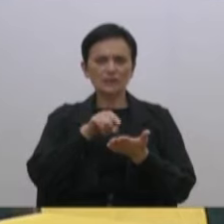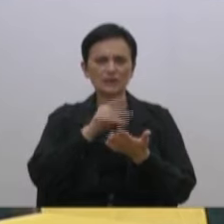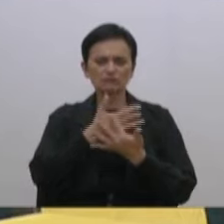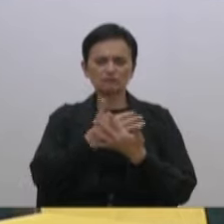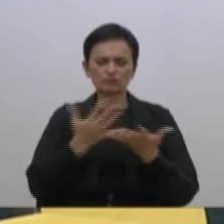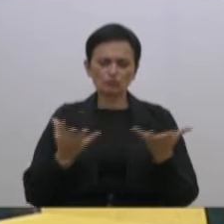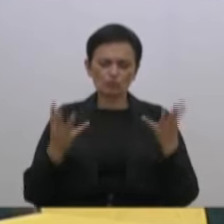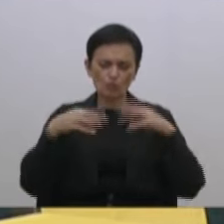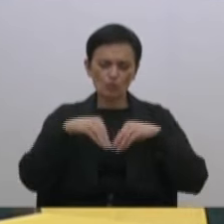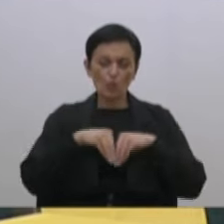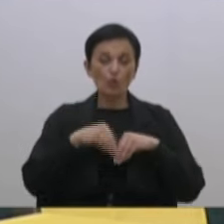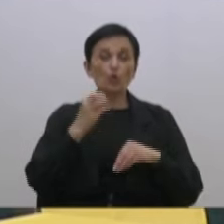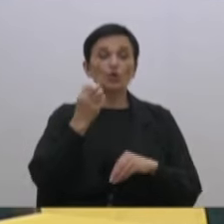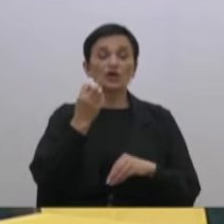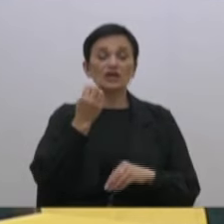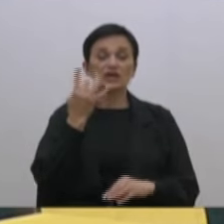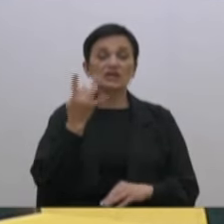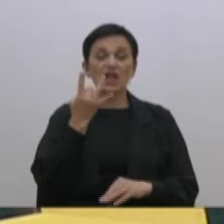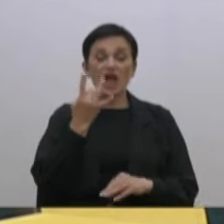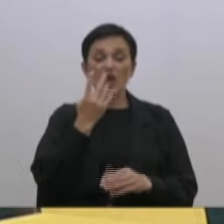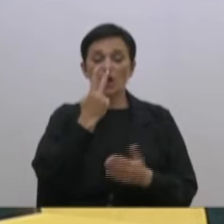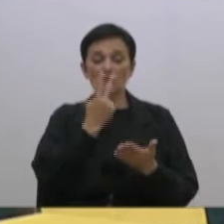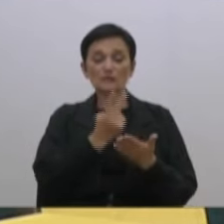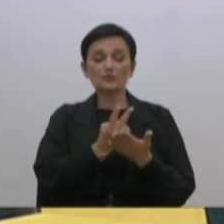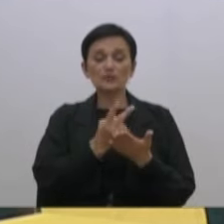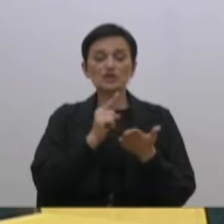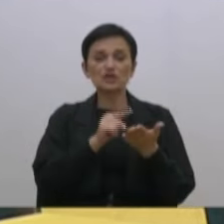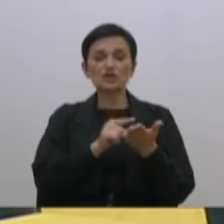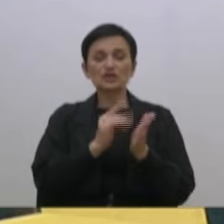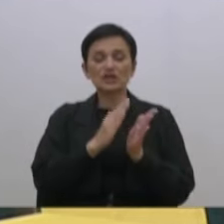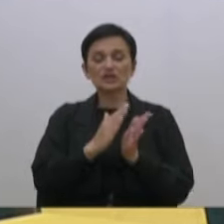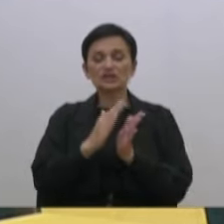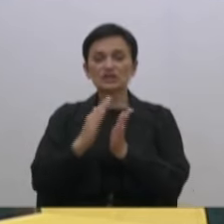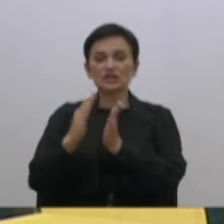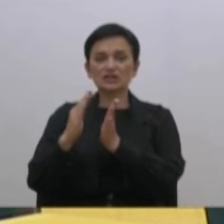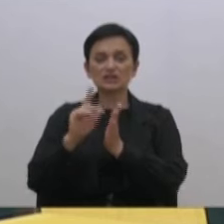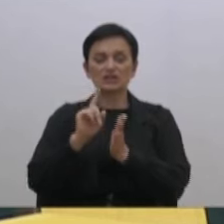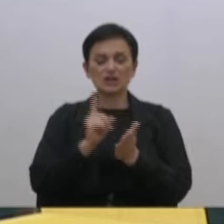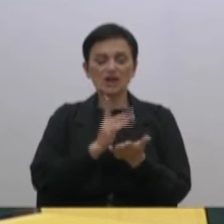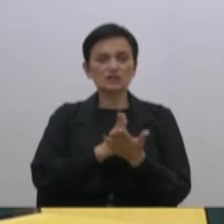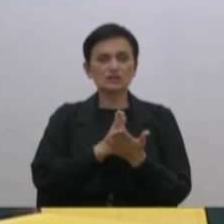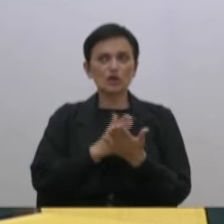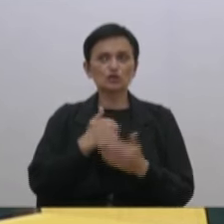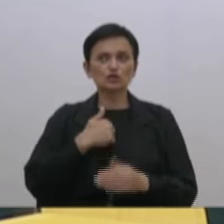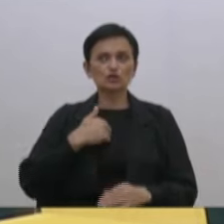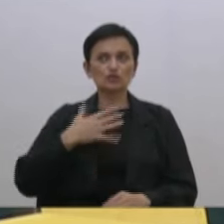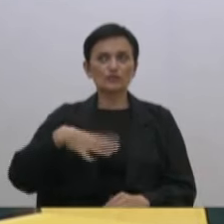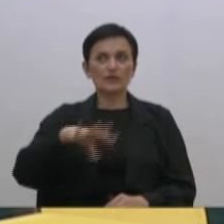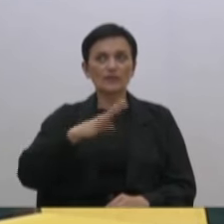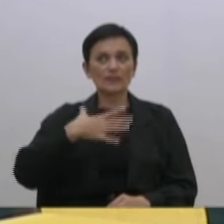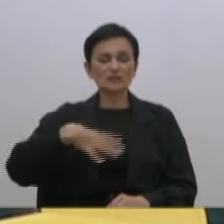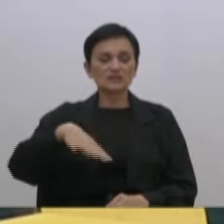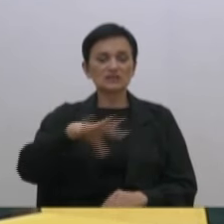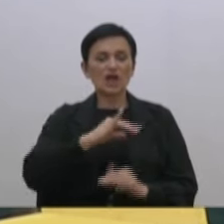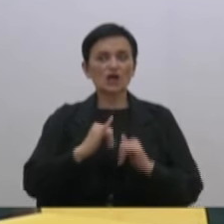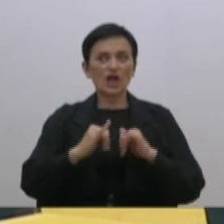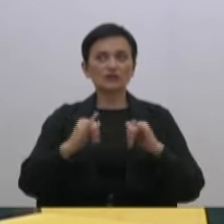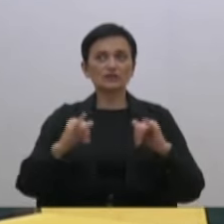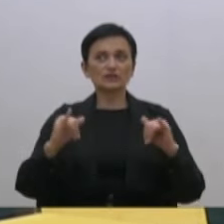და ეს კიდევ ერთხელ მიანიშნებს იმ დინამიკაზე, რა დინამიკითაც ხდება ჩვენი ქვეყნის საქართველოს